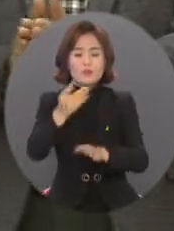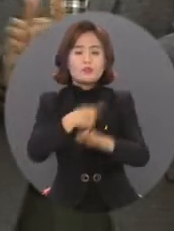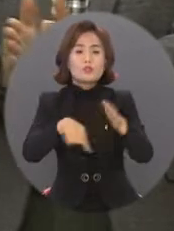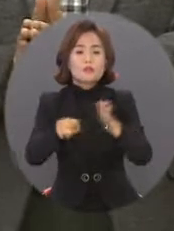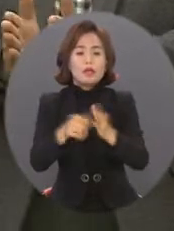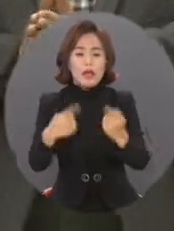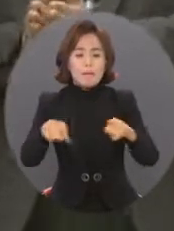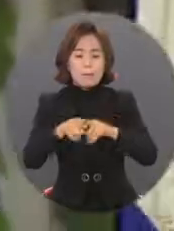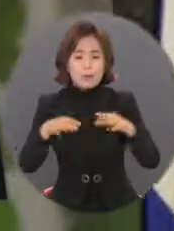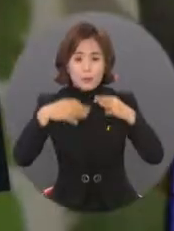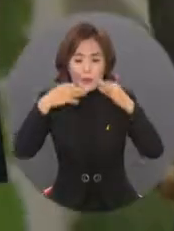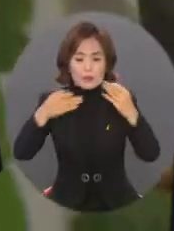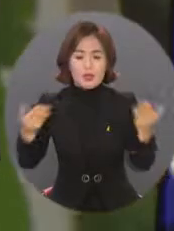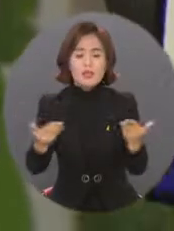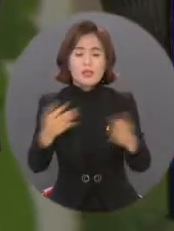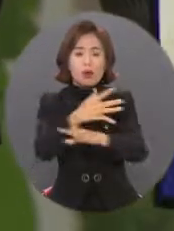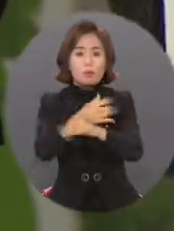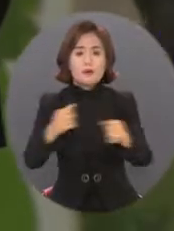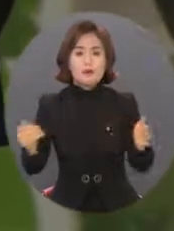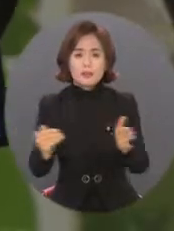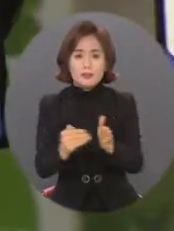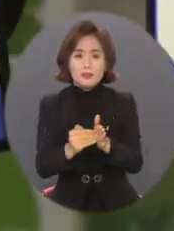공동 노력하자는 업무협약을 체결했습니다